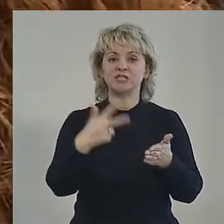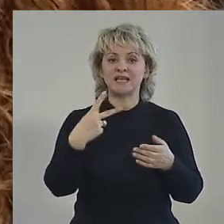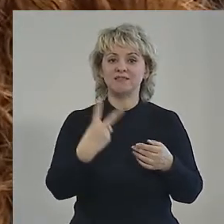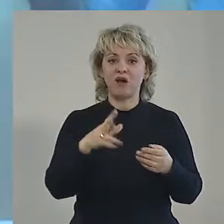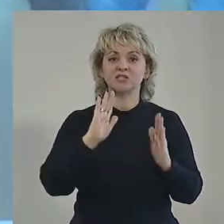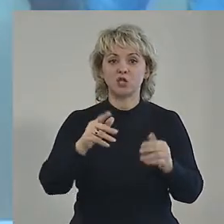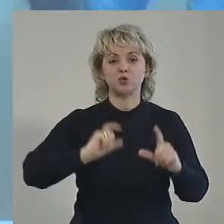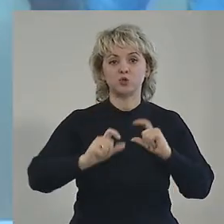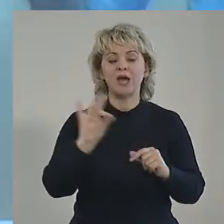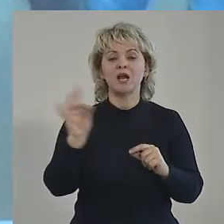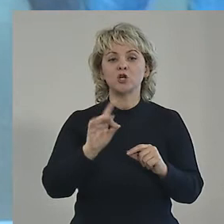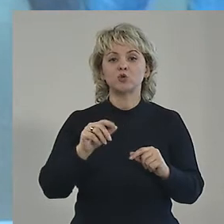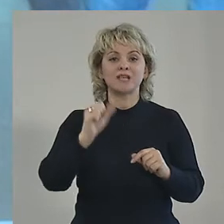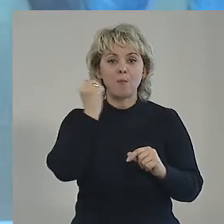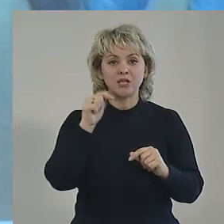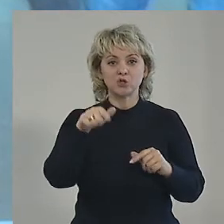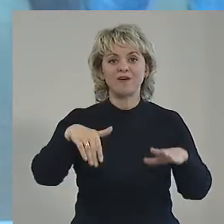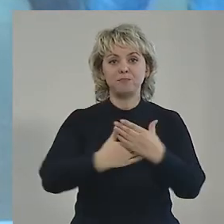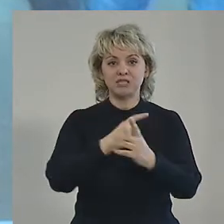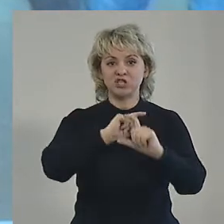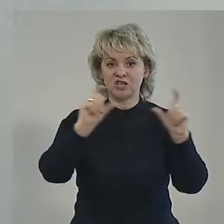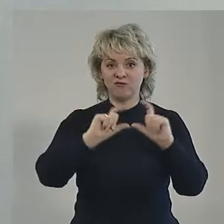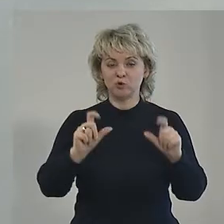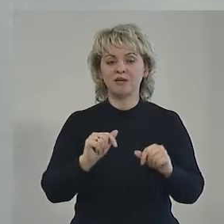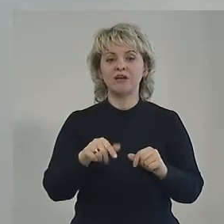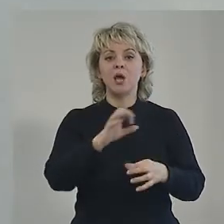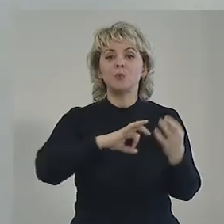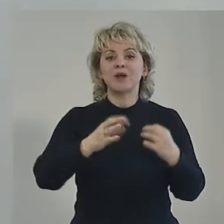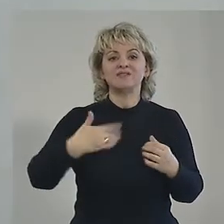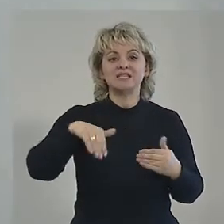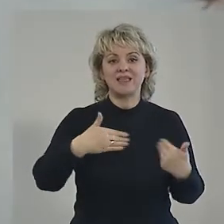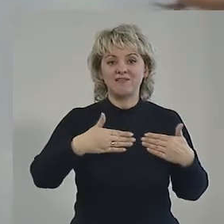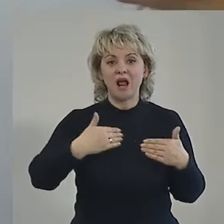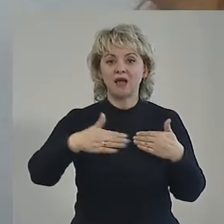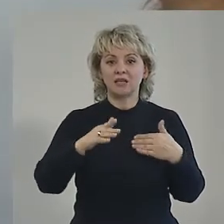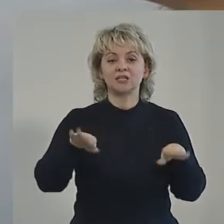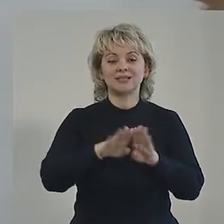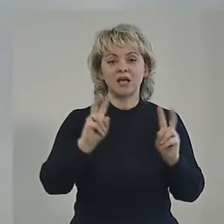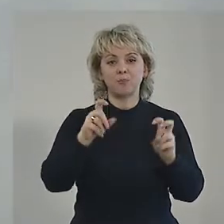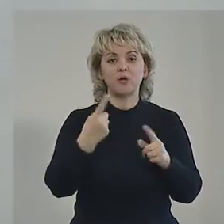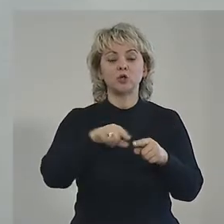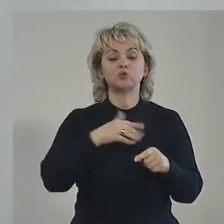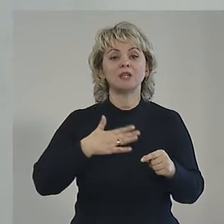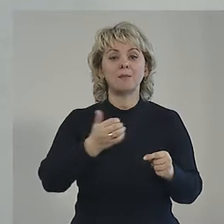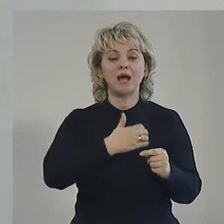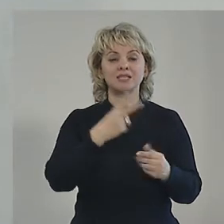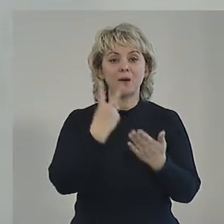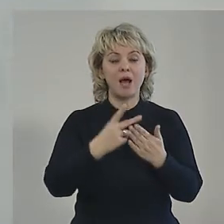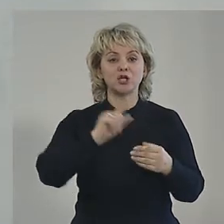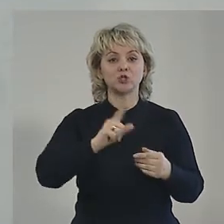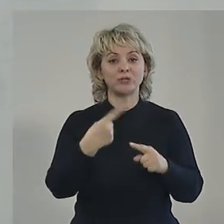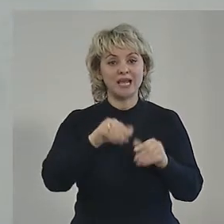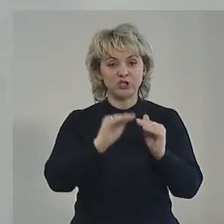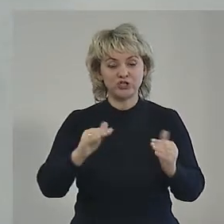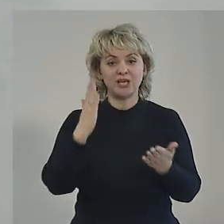62 стали студентами ростовских, московских и питерских вузов. Проект «Все двери открыты» так называется, потому что нам хотелось показать, что для